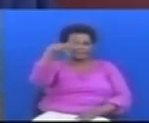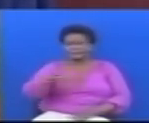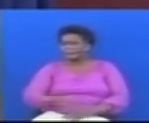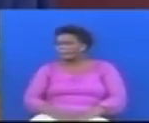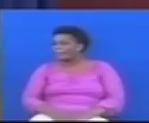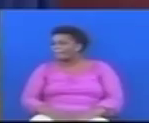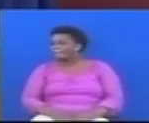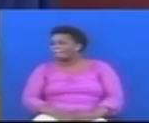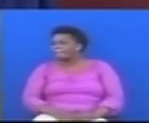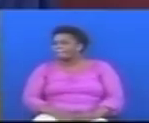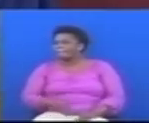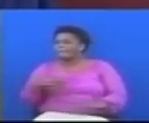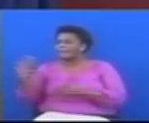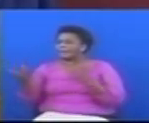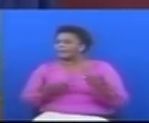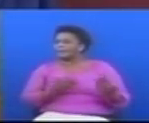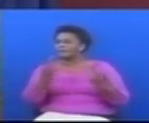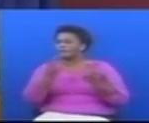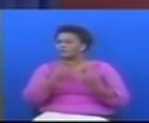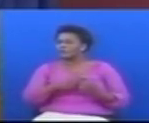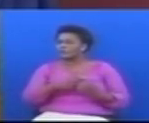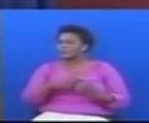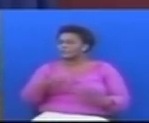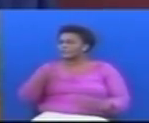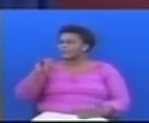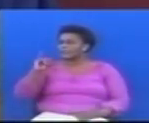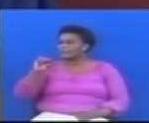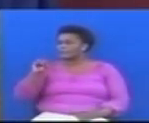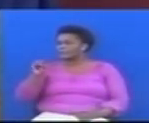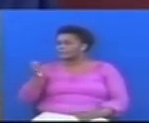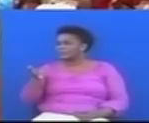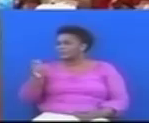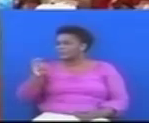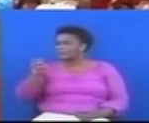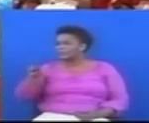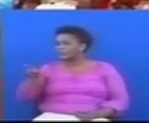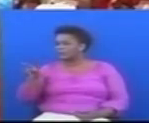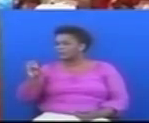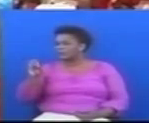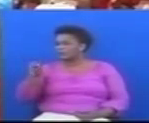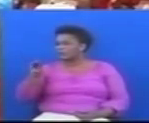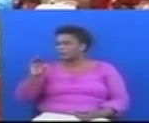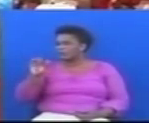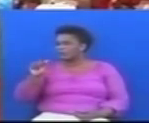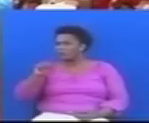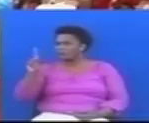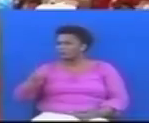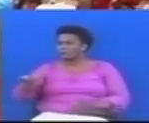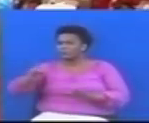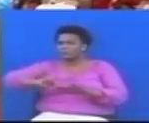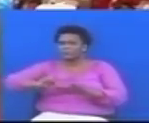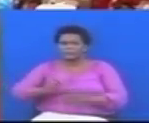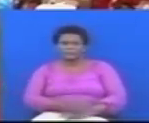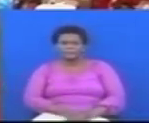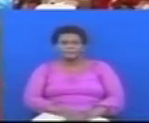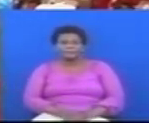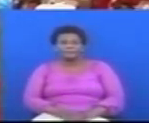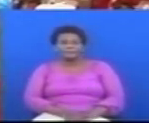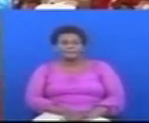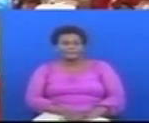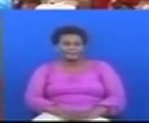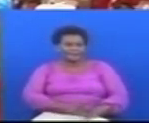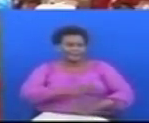Dr. Christine Shengoma, swali la nyongeza. Asante sana Mheshimiwa Naibu Spika kwa kunipatia swali la